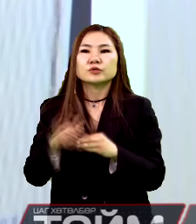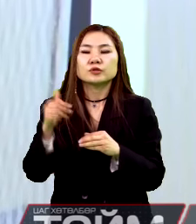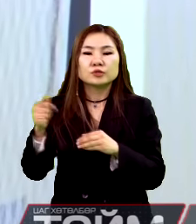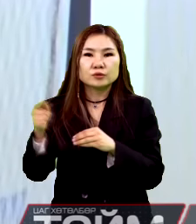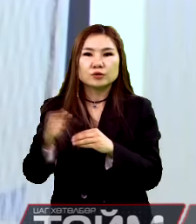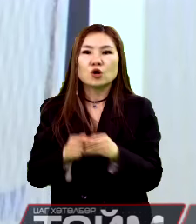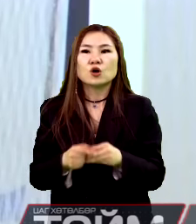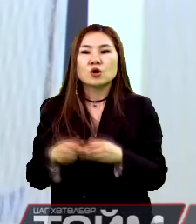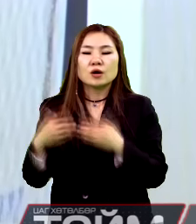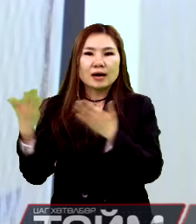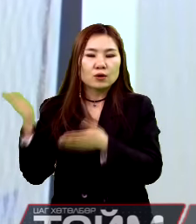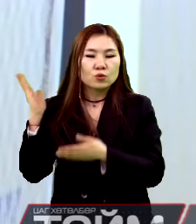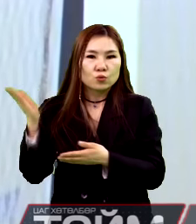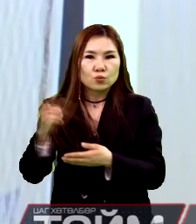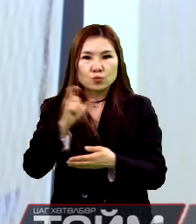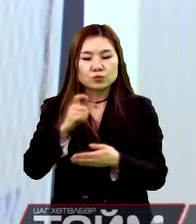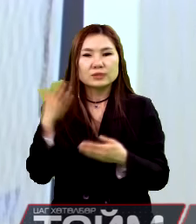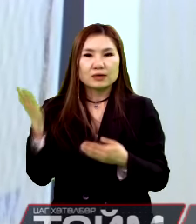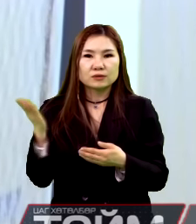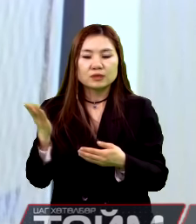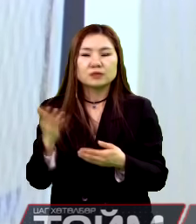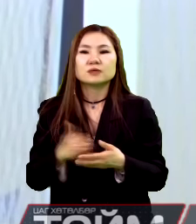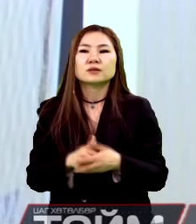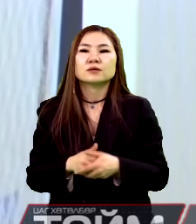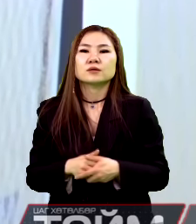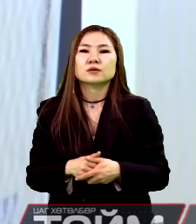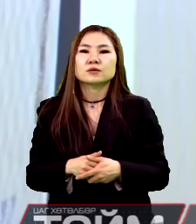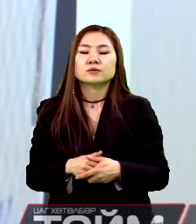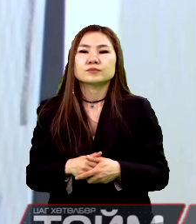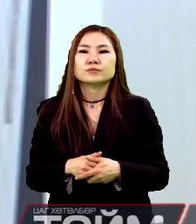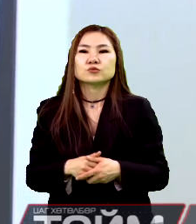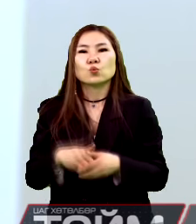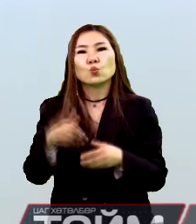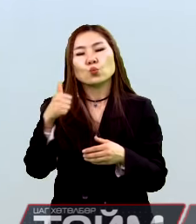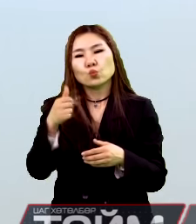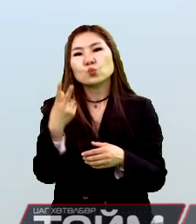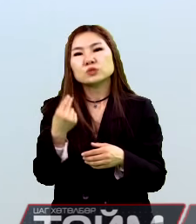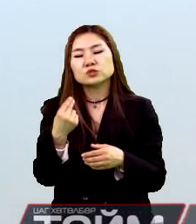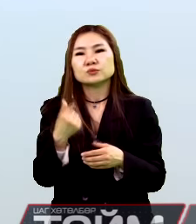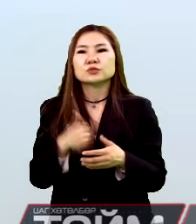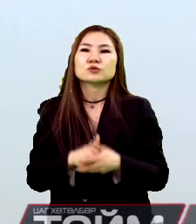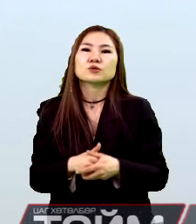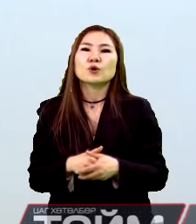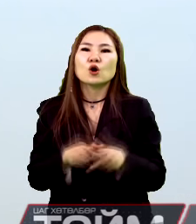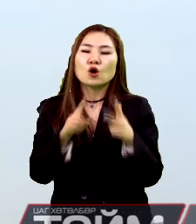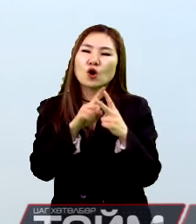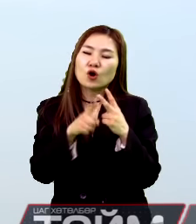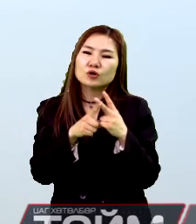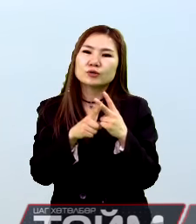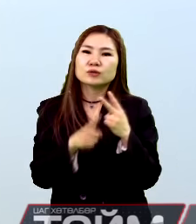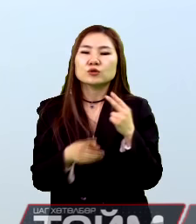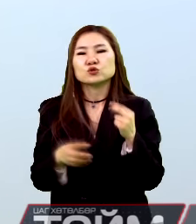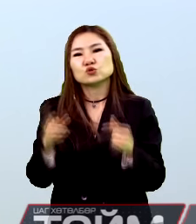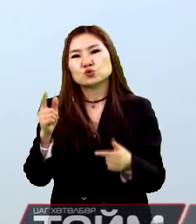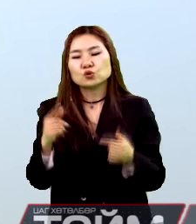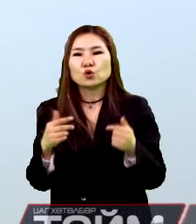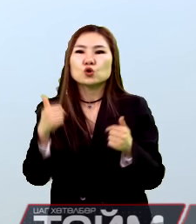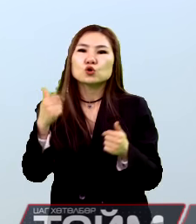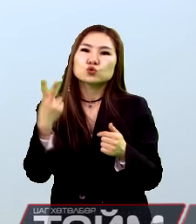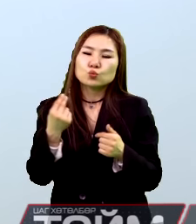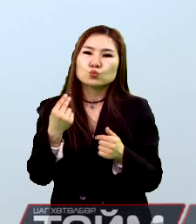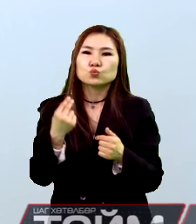байгууллагын зөвшөөрснөөр энэ мэдээллийг гаргаж ийна гэж бодохоор одоо энэ ингээд үнэмшлтэй чимш тийм энэ харуулдаа манай найруулсан. Одоо энэ харагдаж байна тийм. Тэгтээ